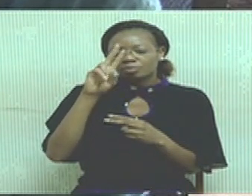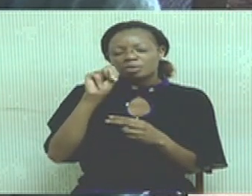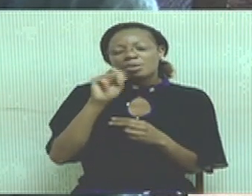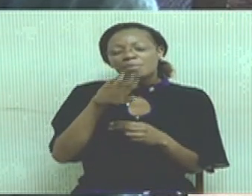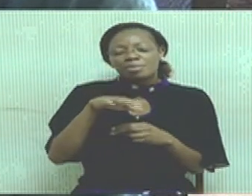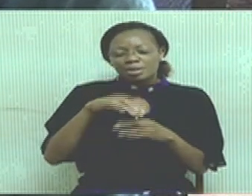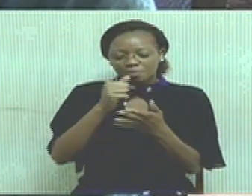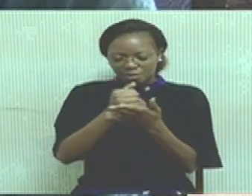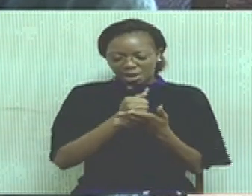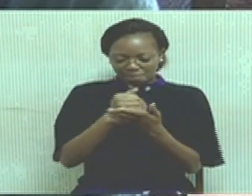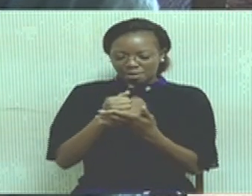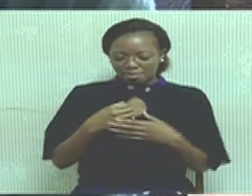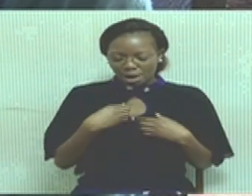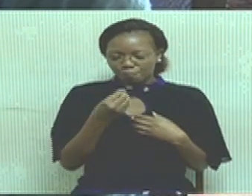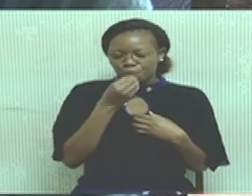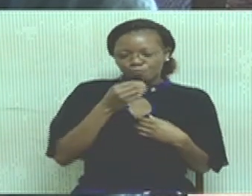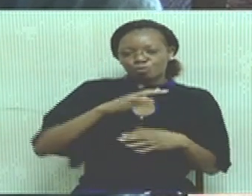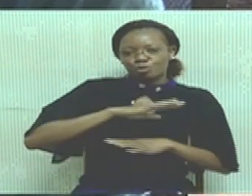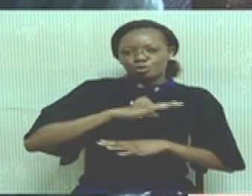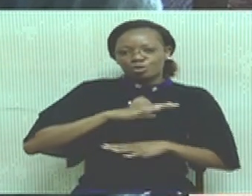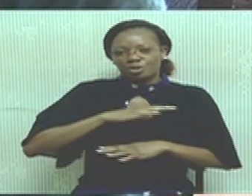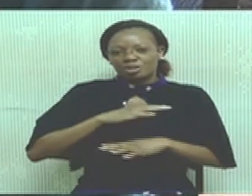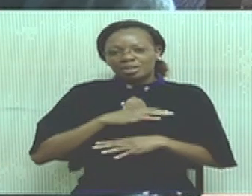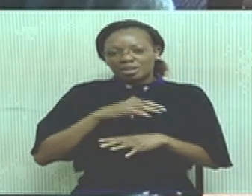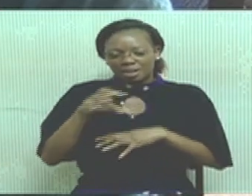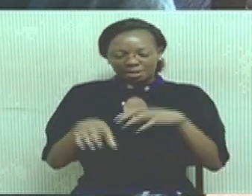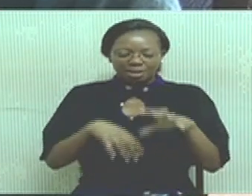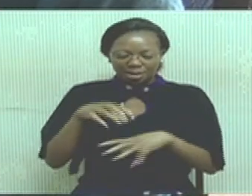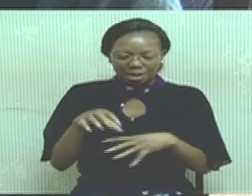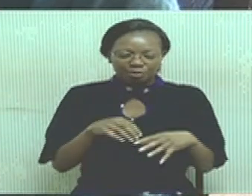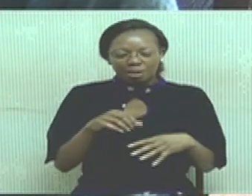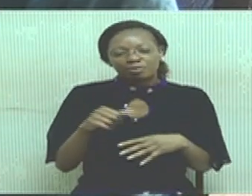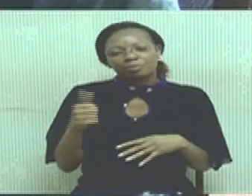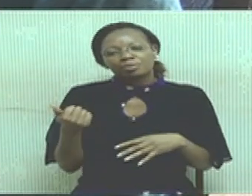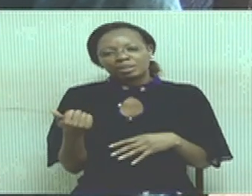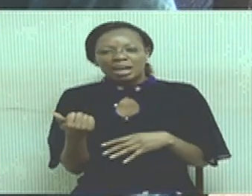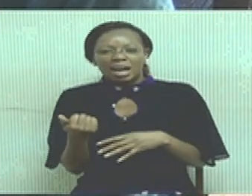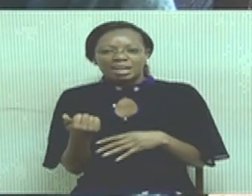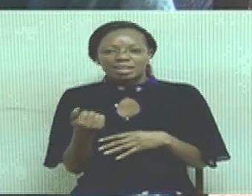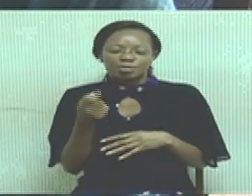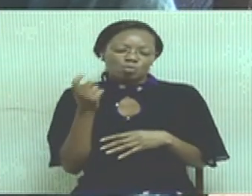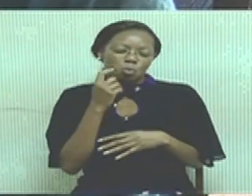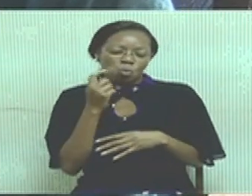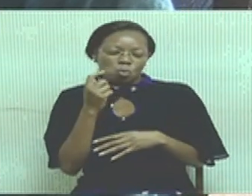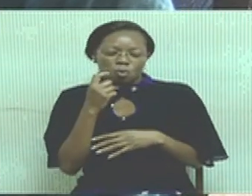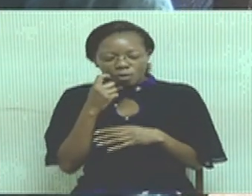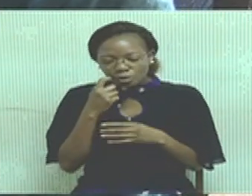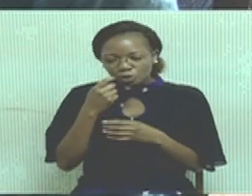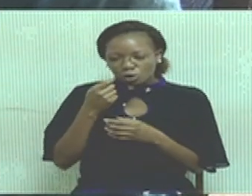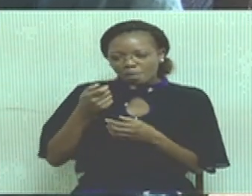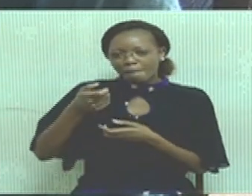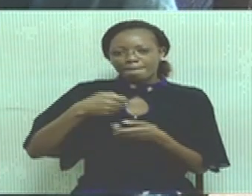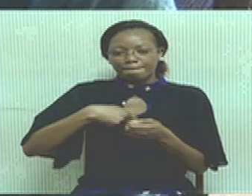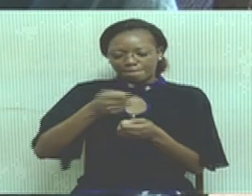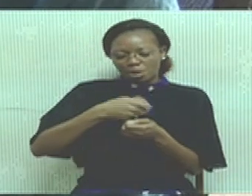upate chakula ya kutosha ya ng'ombe. Igari, tunaongeza zingine kutoka kwa maduka, tunanunua ingine kwa maduka kama dairy